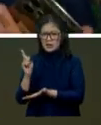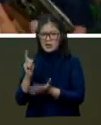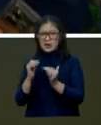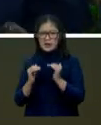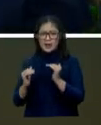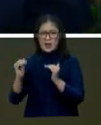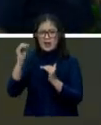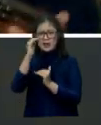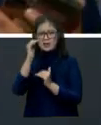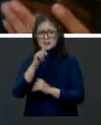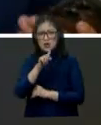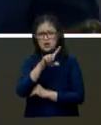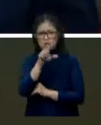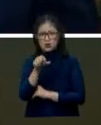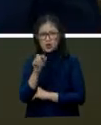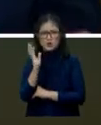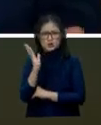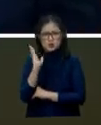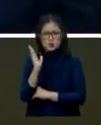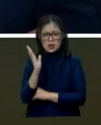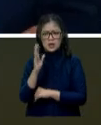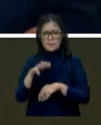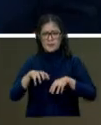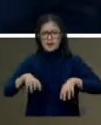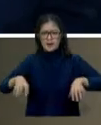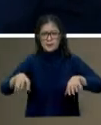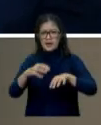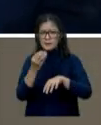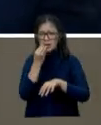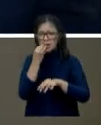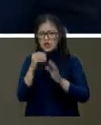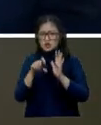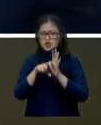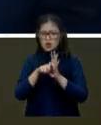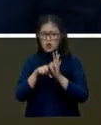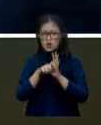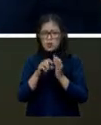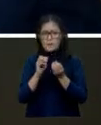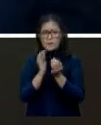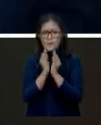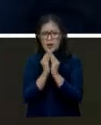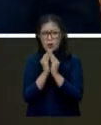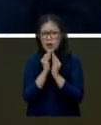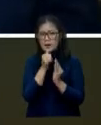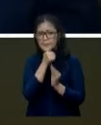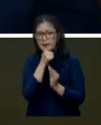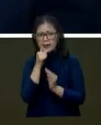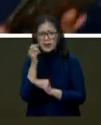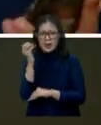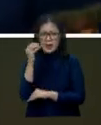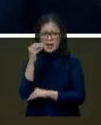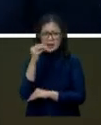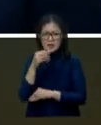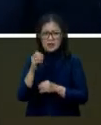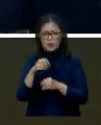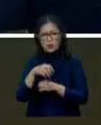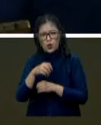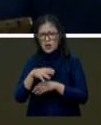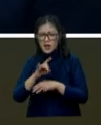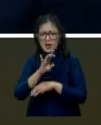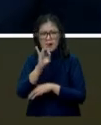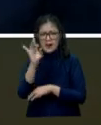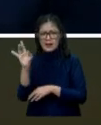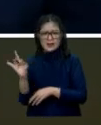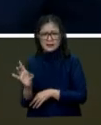1 bulan yang lalu untuk komoditas pangan-pangan seperti ee bawang merah daun bawang ayam dan gula pasir sebagainya dan jikalau dirincikan